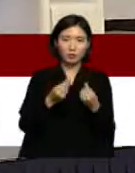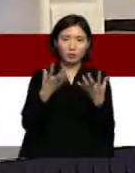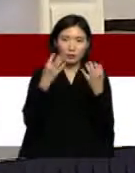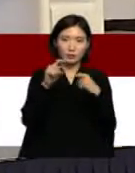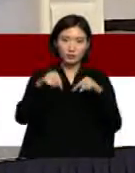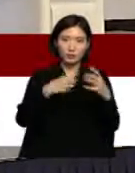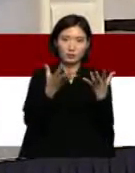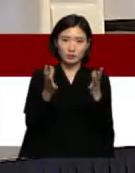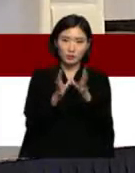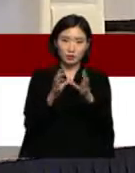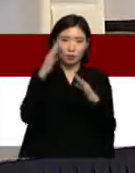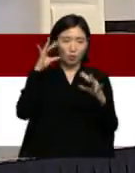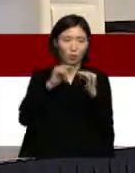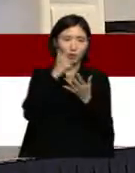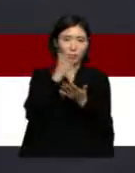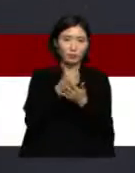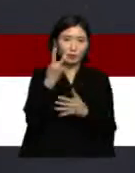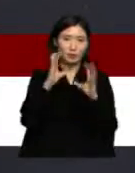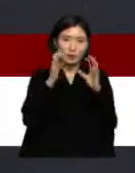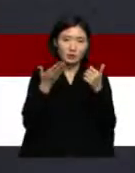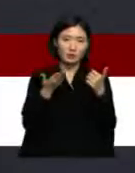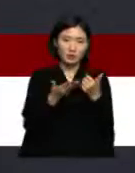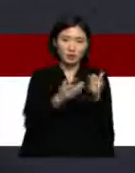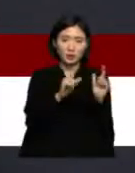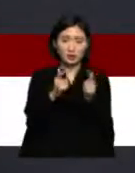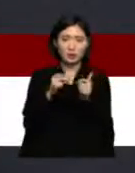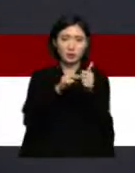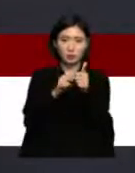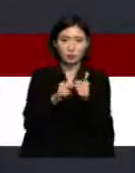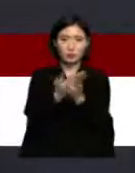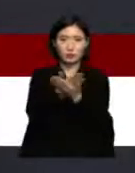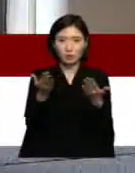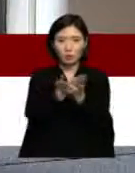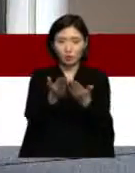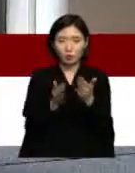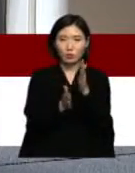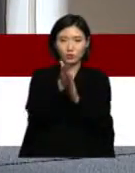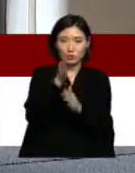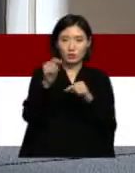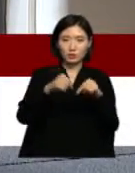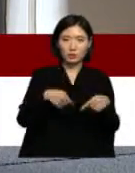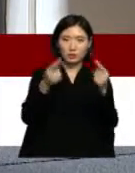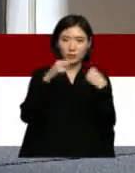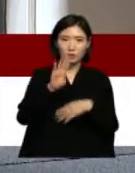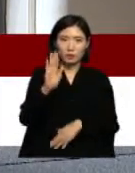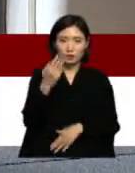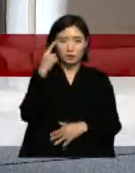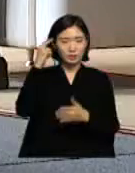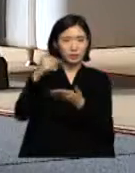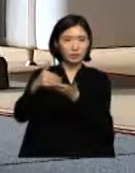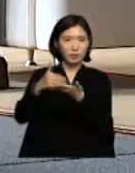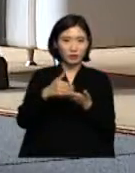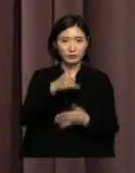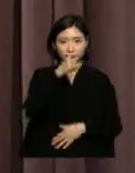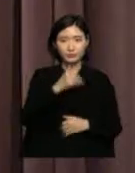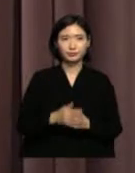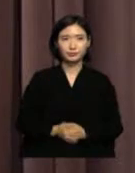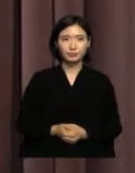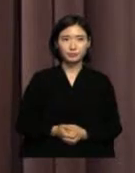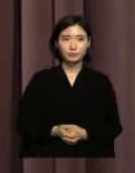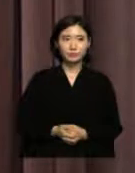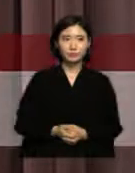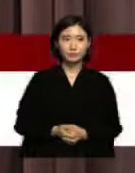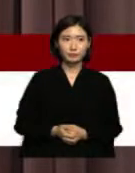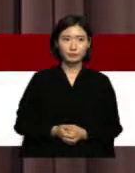지자체가 공감했습니다. 또 아동에게 다양한 정보를 제공하고 도시 행정에도 참여해야 한다는 등의 의견도 제시됐습니다.